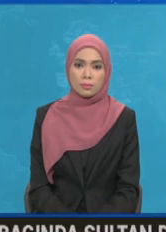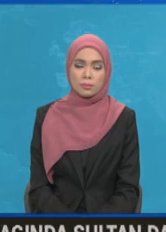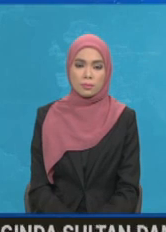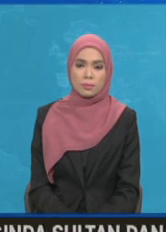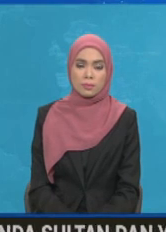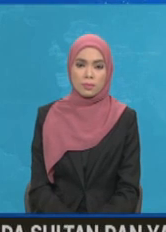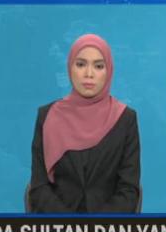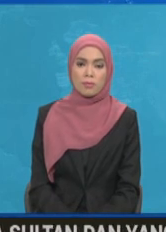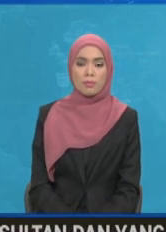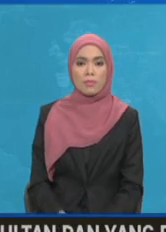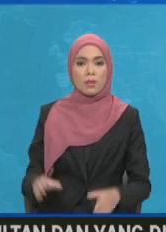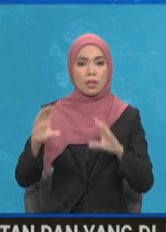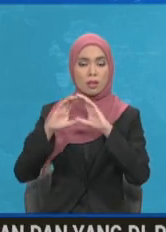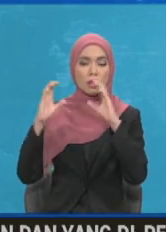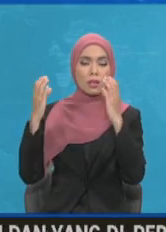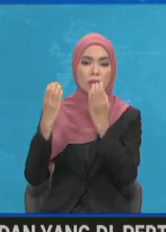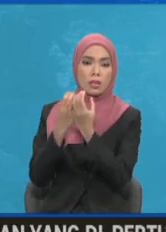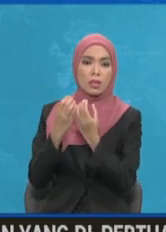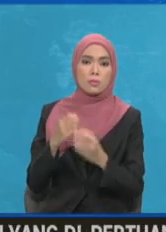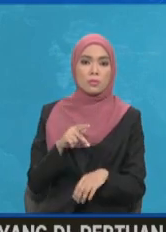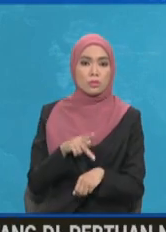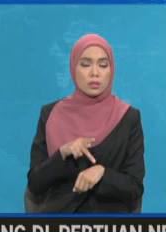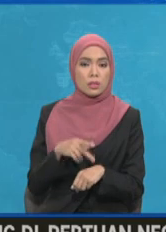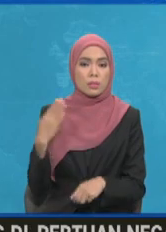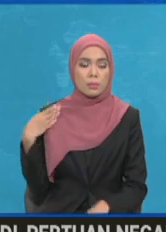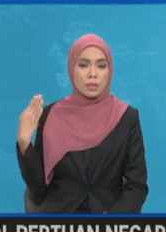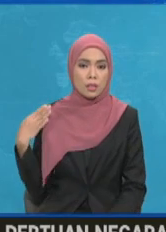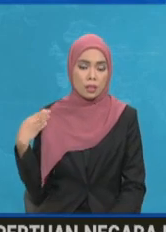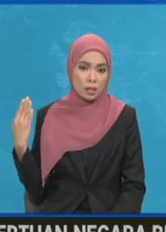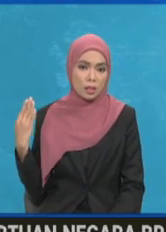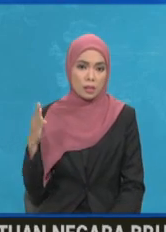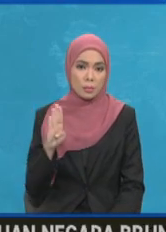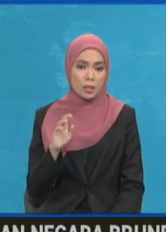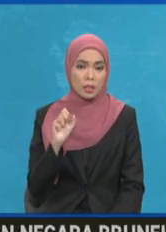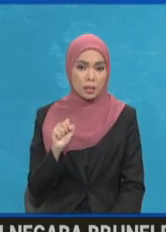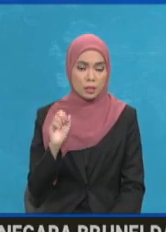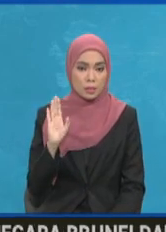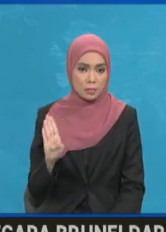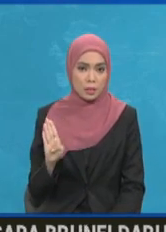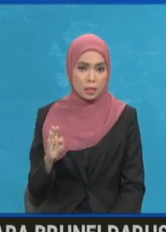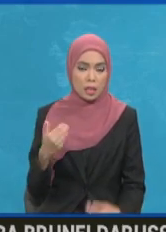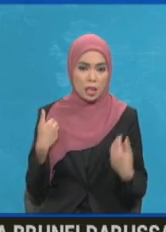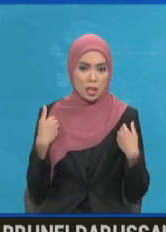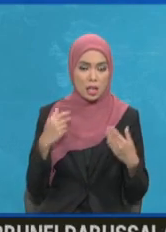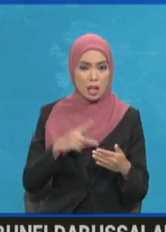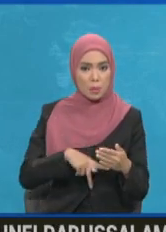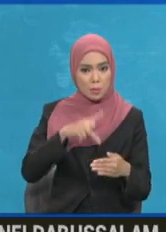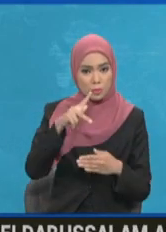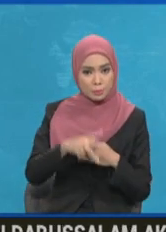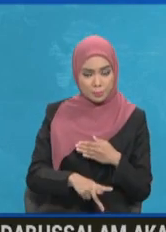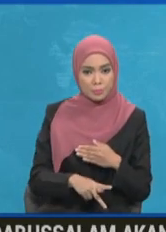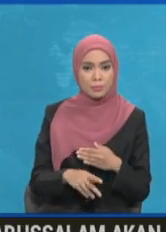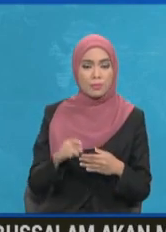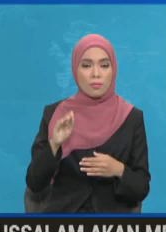gelap community beliau transformasi pusat beliau bandara Sri Begawan mengadakan program Brunei Darussalam bersholawat